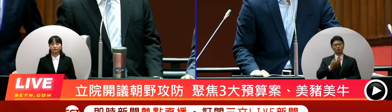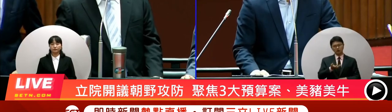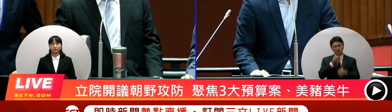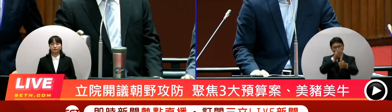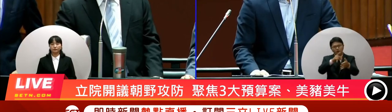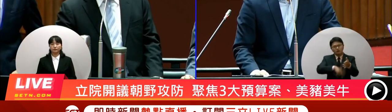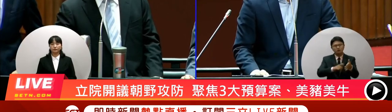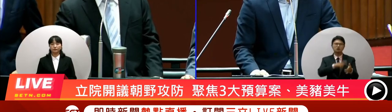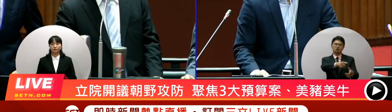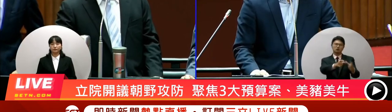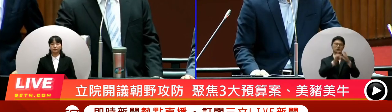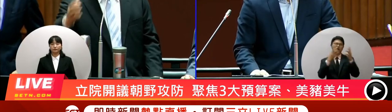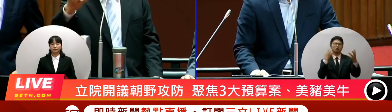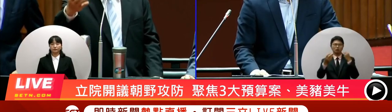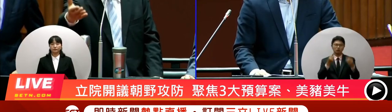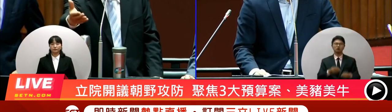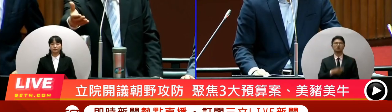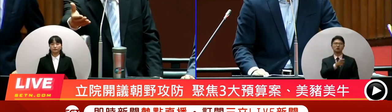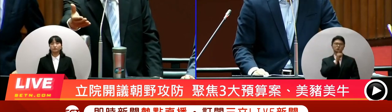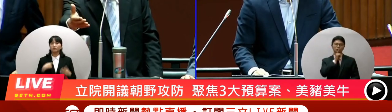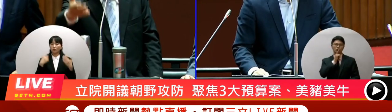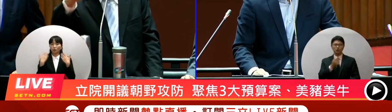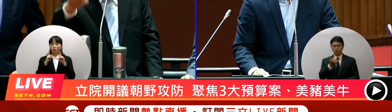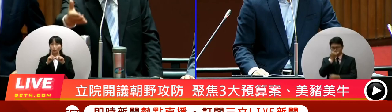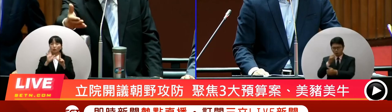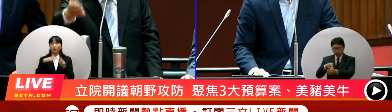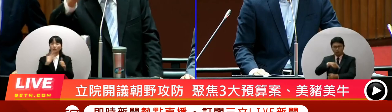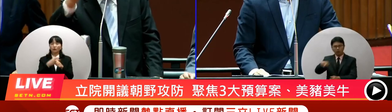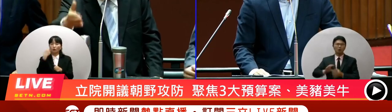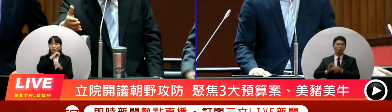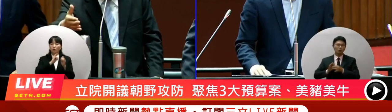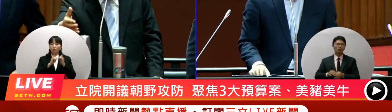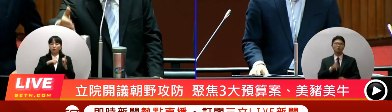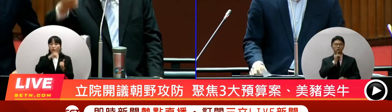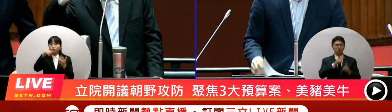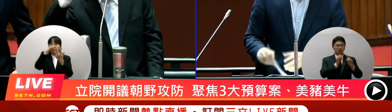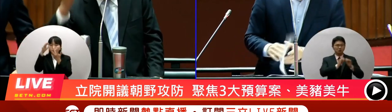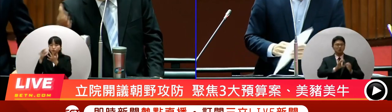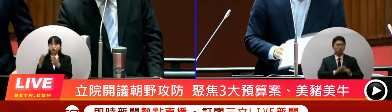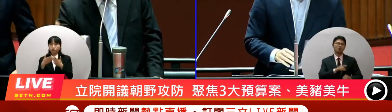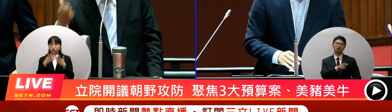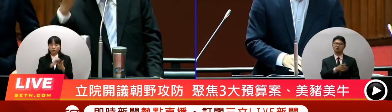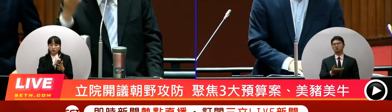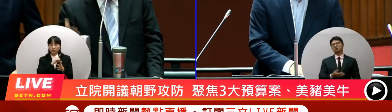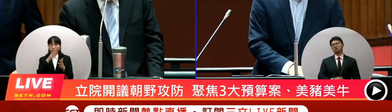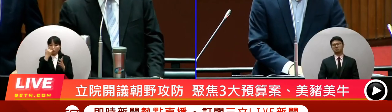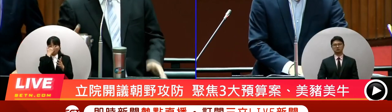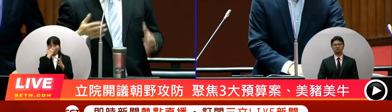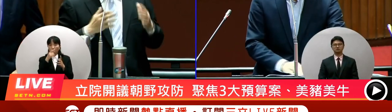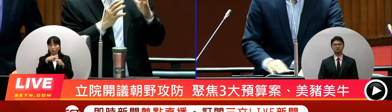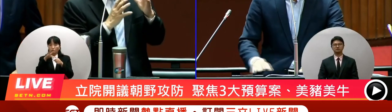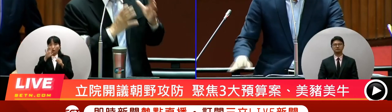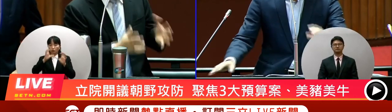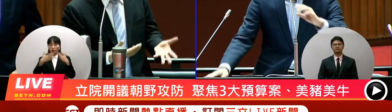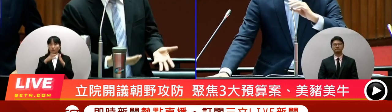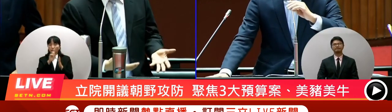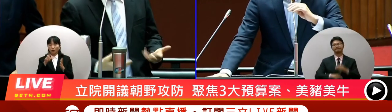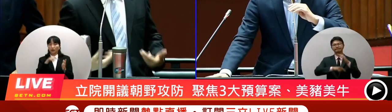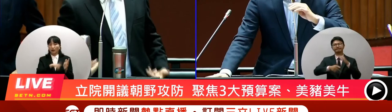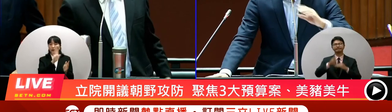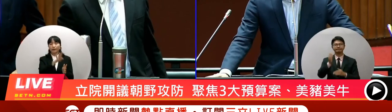楚，还说关心猪农， 清清楚楚 关心 让国人可以选择知道他吃的猪肉。 院长啊， 台湾